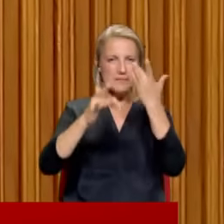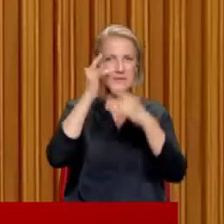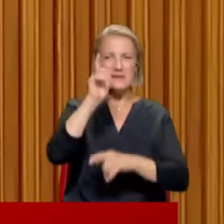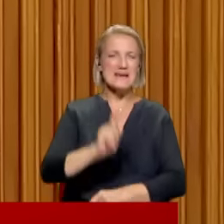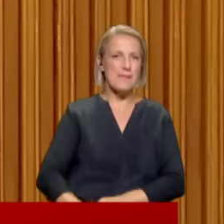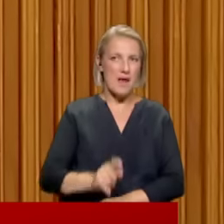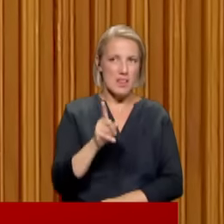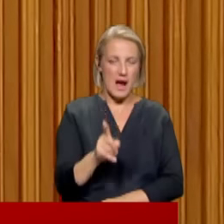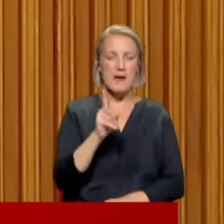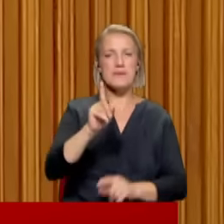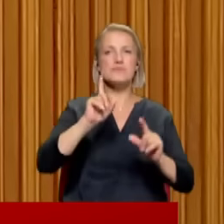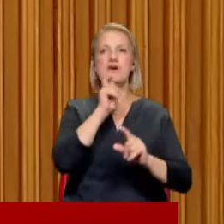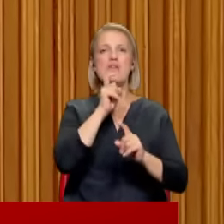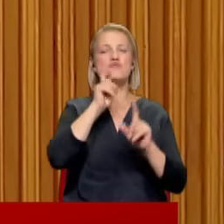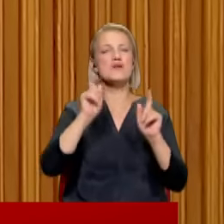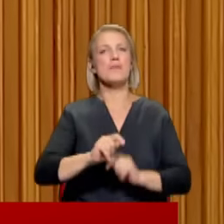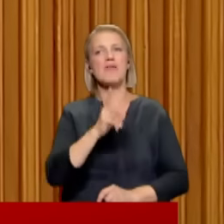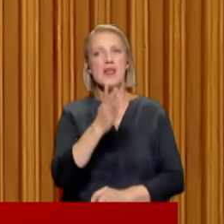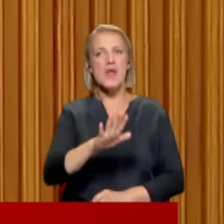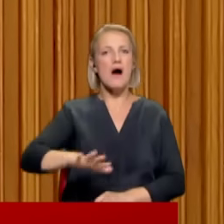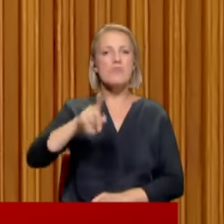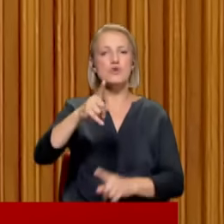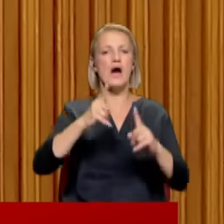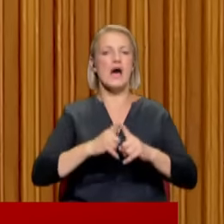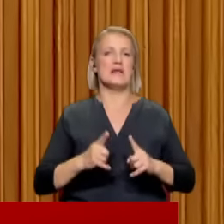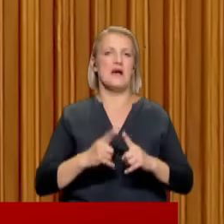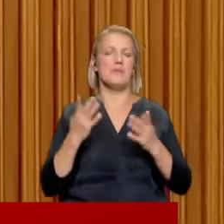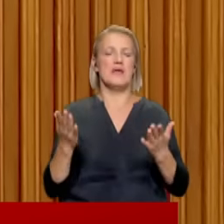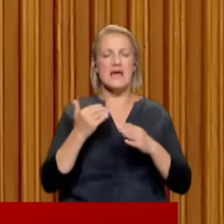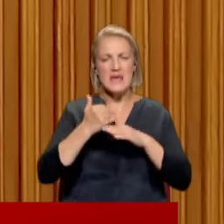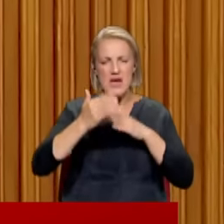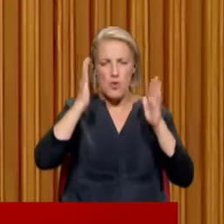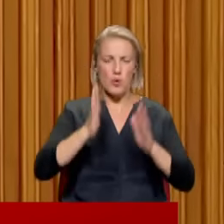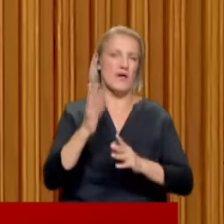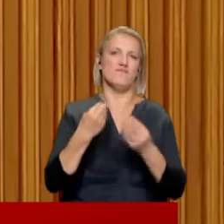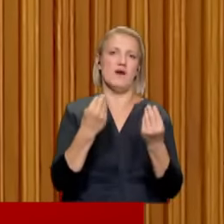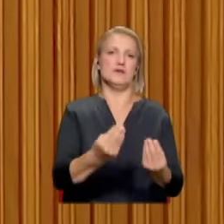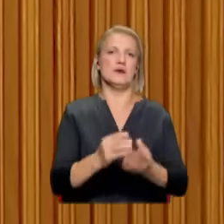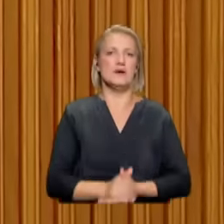yaptıranlar bu kuruma bu yanlışı yaptıranlar Bunun hesabını er ya da geç verecekler